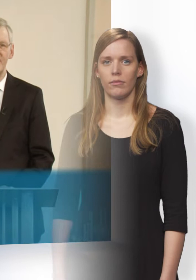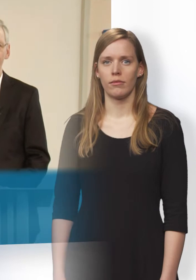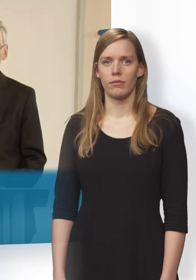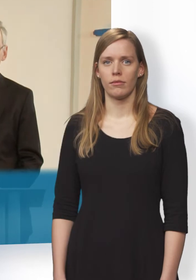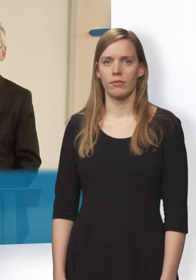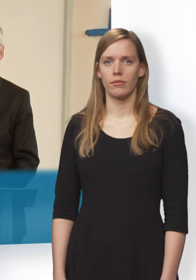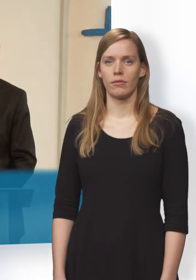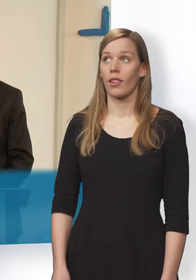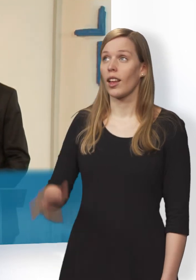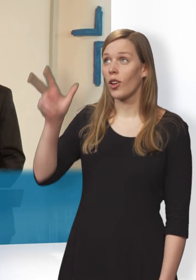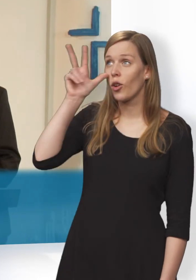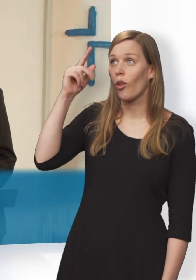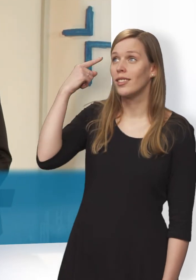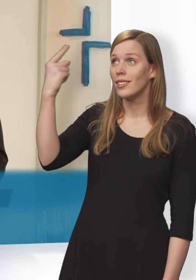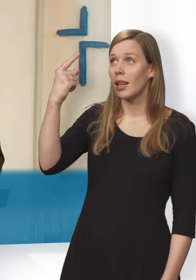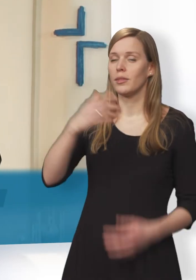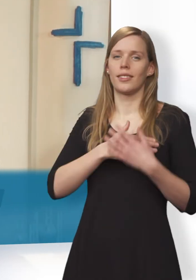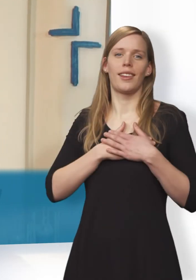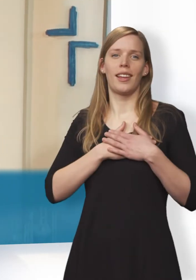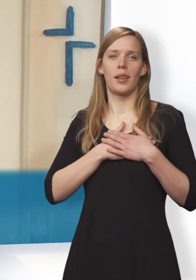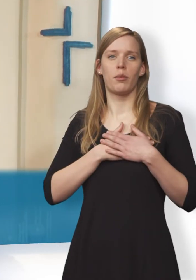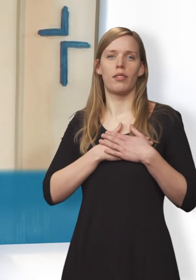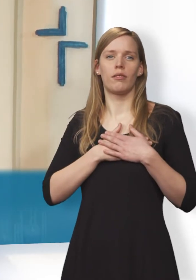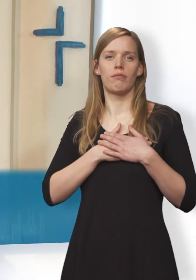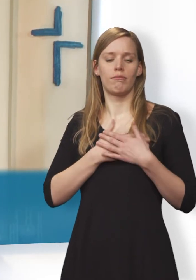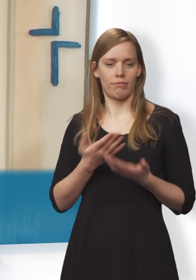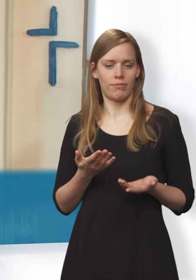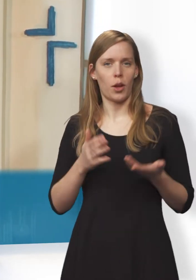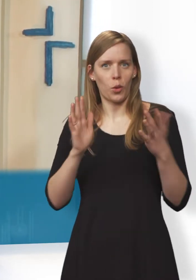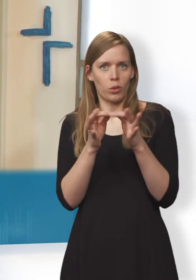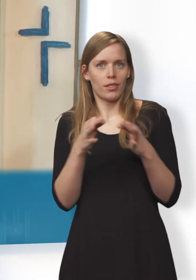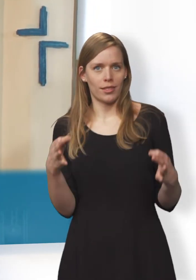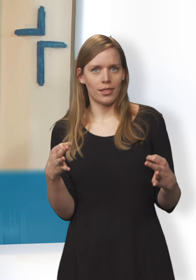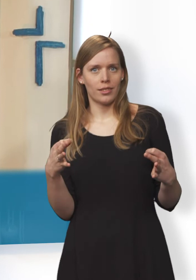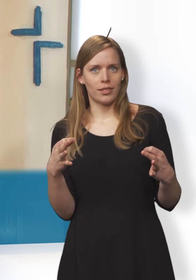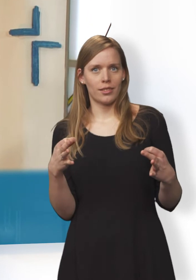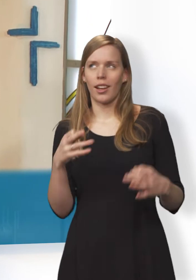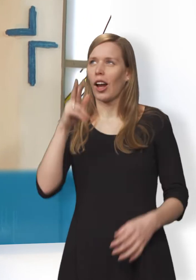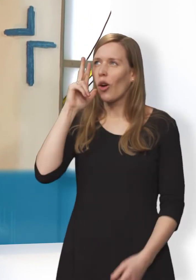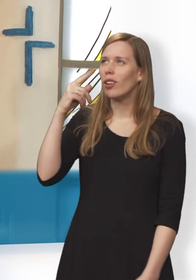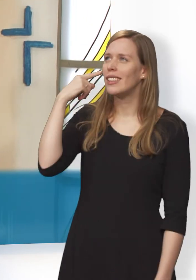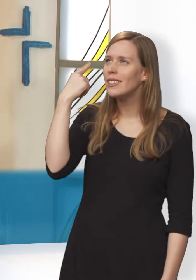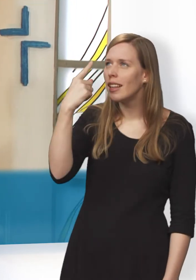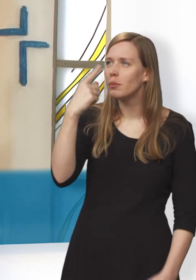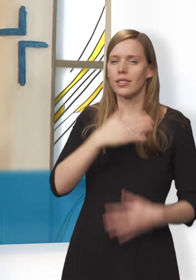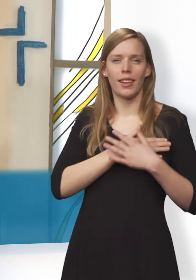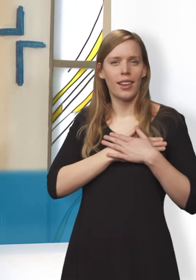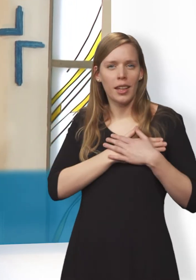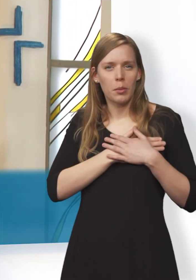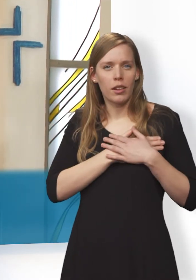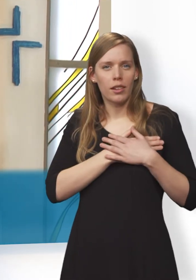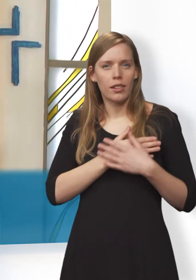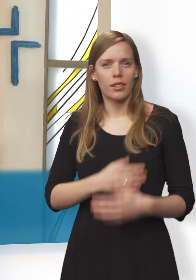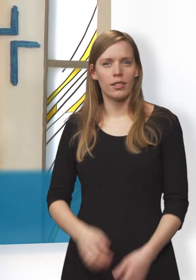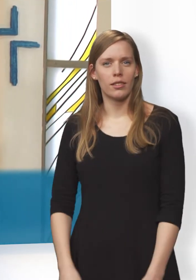gott ist die liebe kurz und prägnant klingen diese vier worte gott ist die liebe das ist